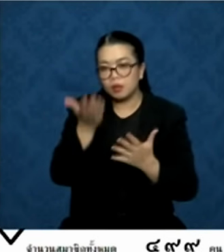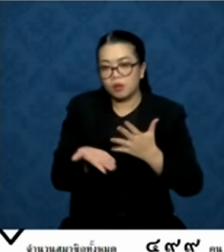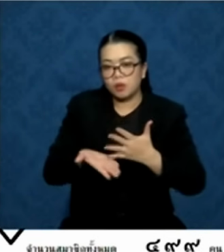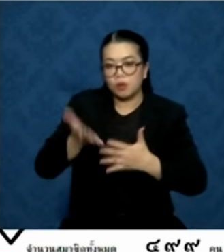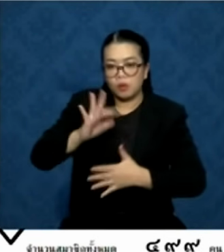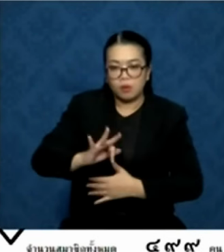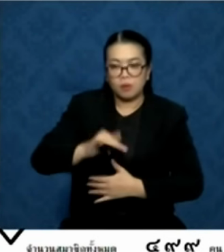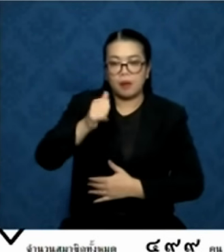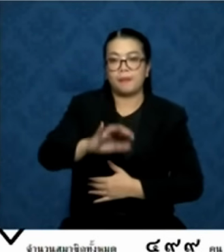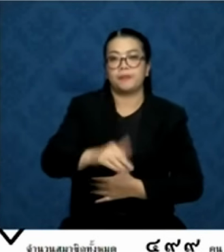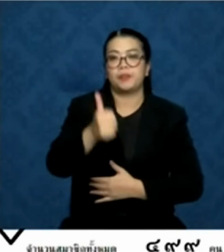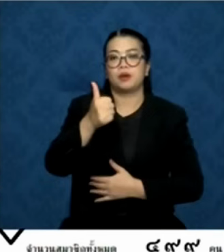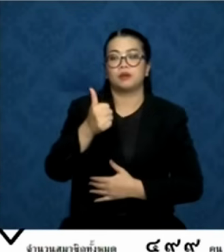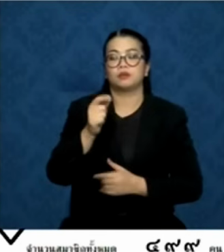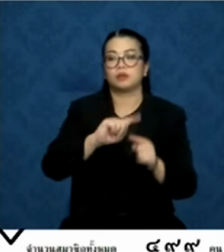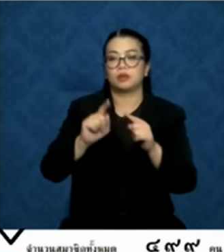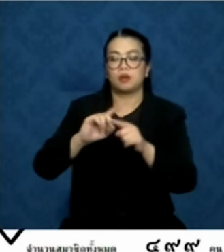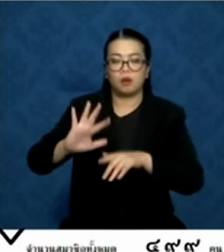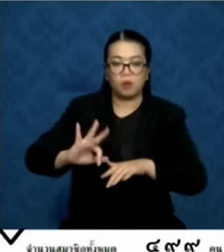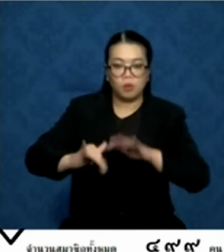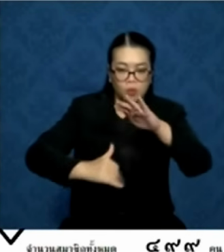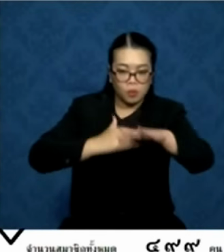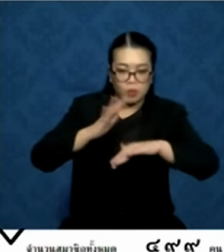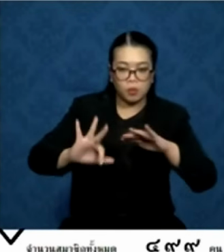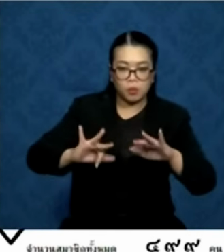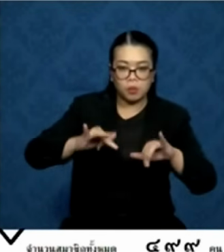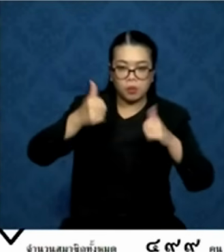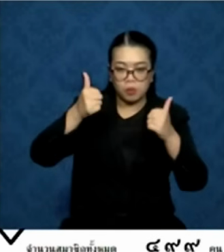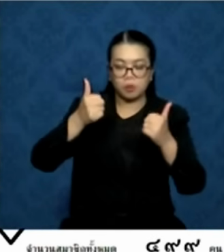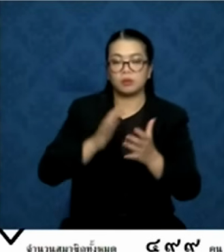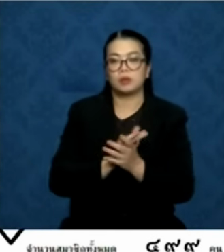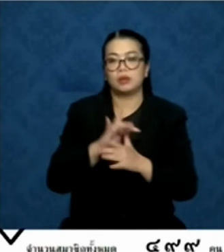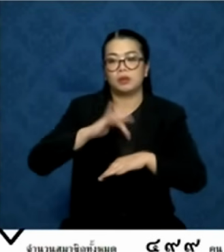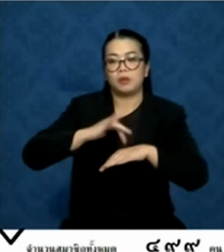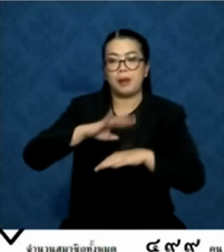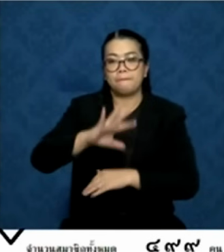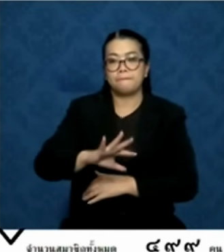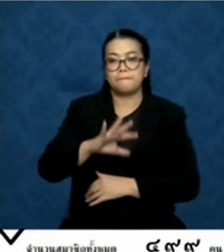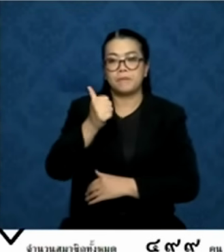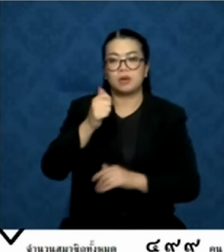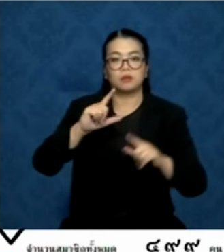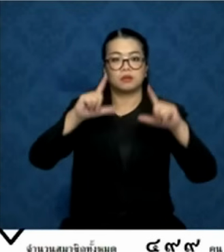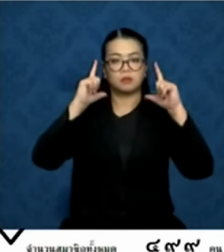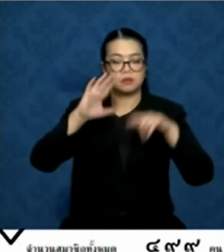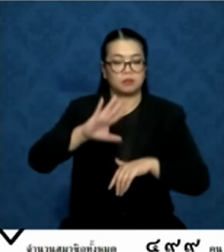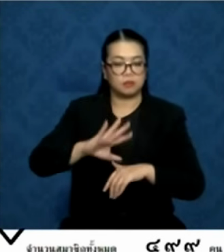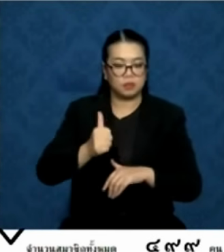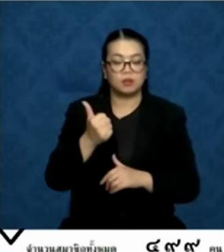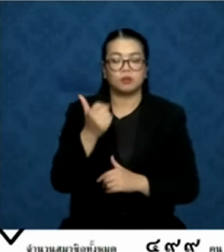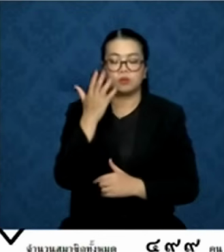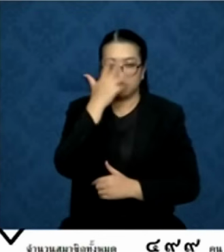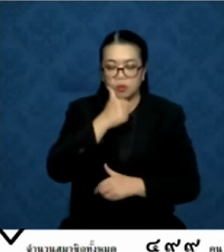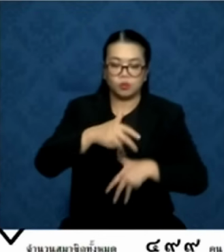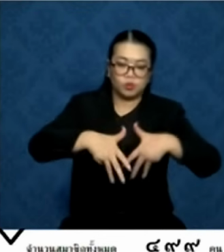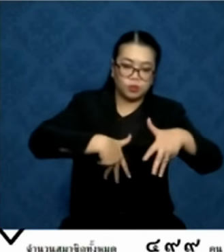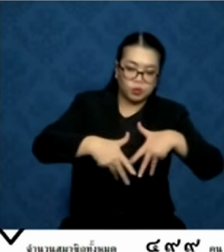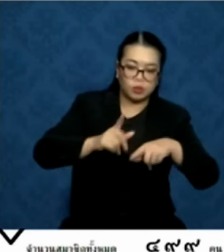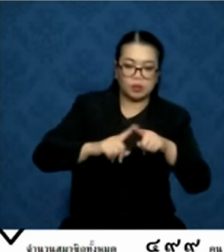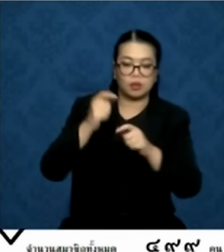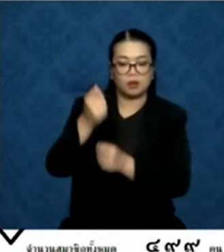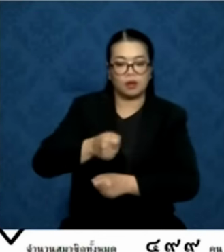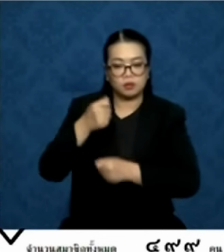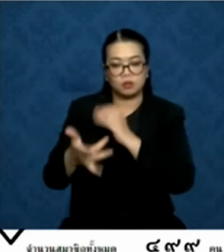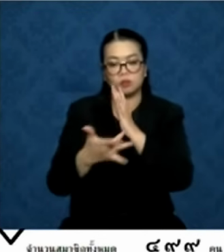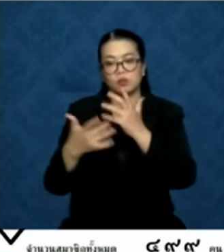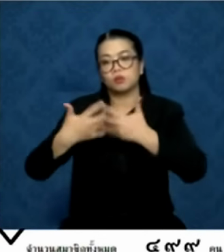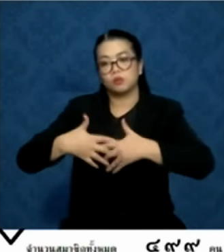ยู่ของเมืองโดยใช้แผนภูมินิเวศเป็นกรอบในการพัฒนาเมืองน่าอยู่ชนบทมั่นคงเกษตรยั่งยืนและอุตสาห